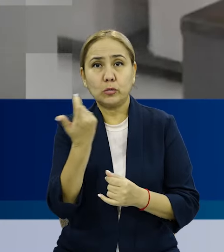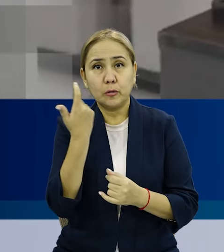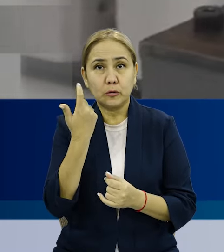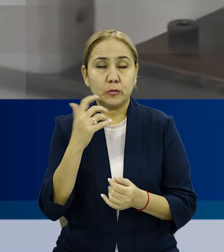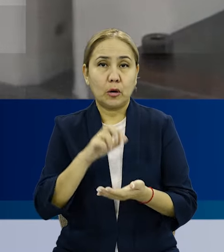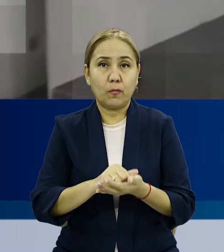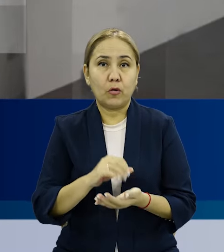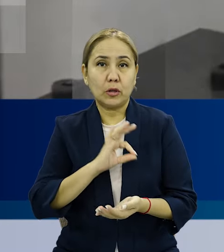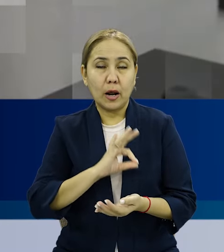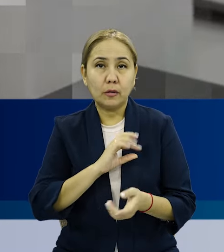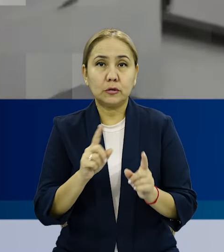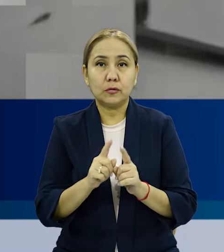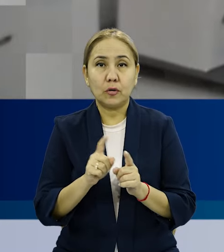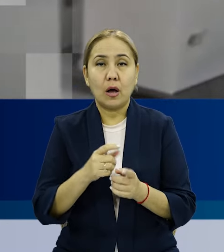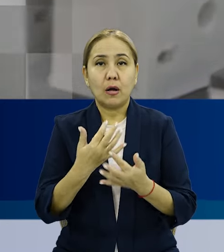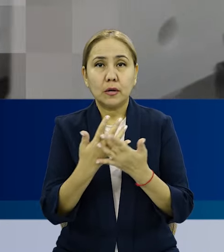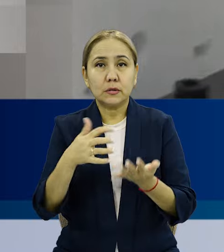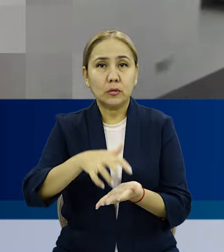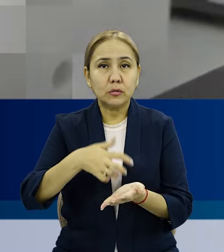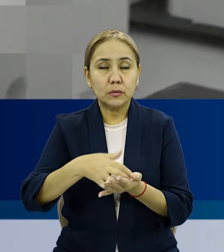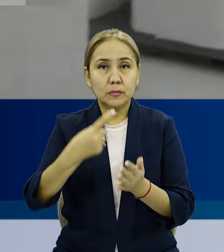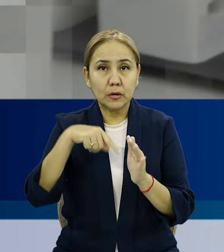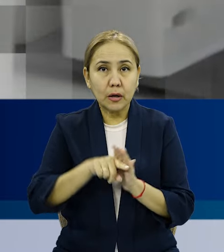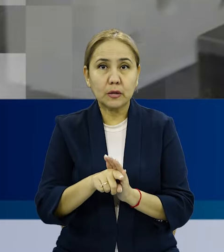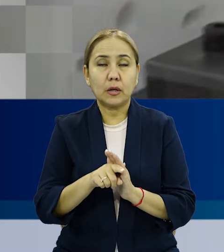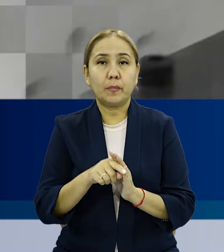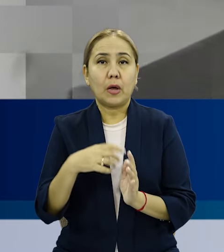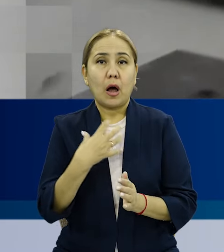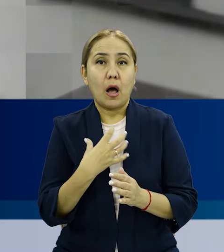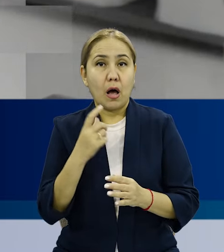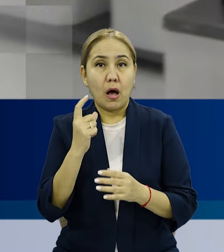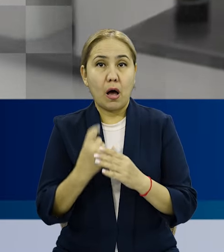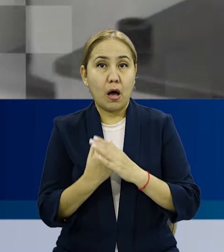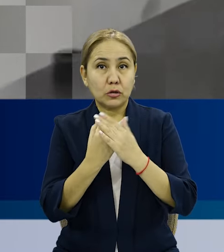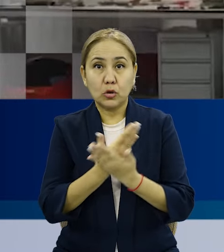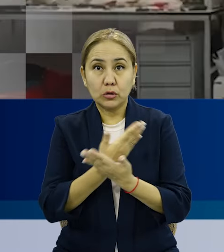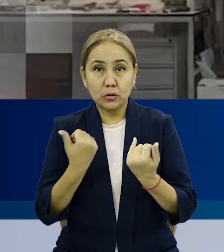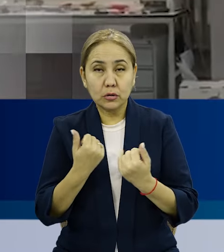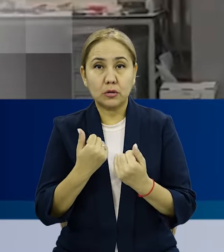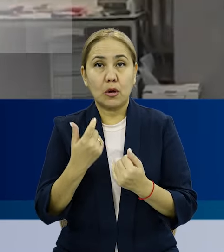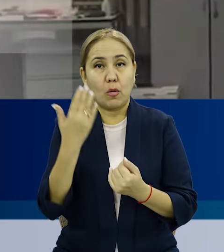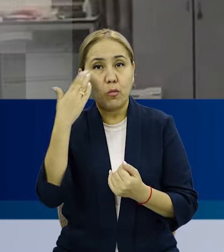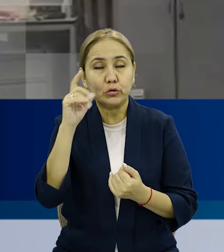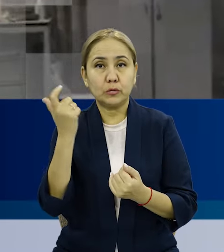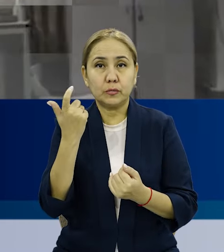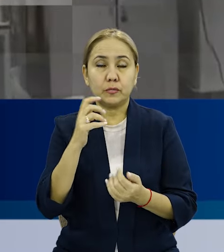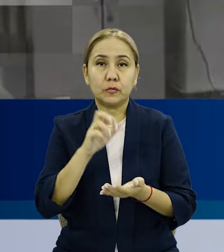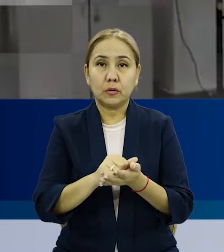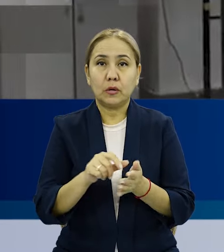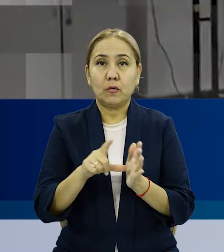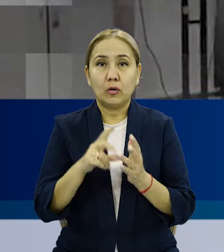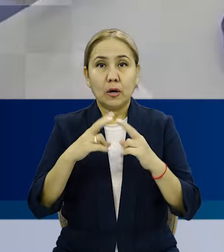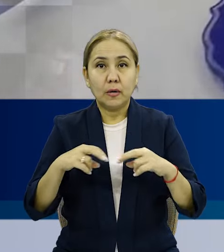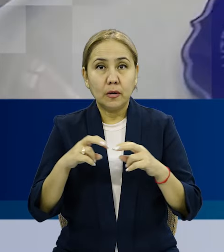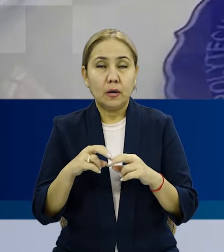bilan foydalanish, foydali qazilmalar joylashgan maydonlardan asossiz ravishda va boshqa maqsadlarda foydalanish holatlarini